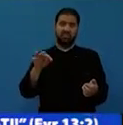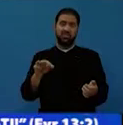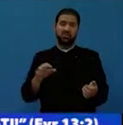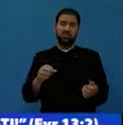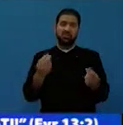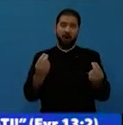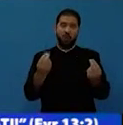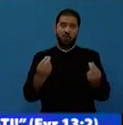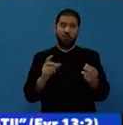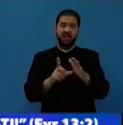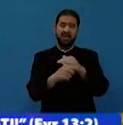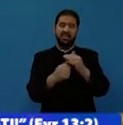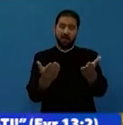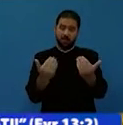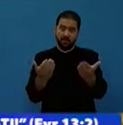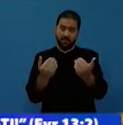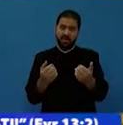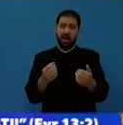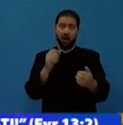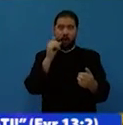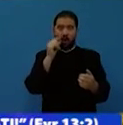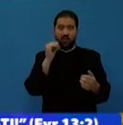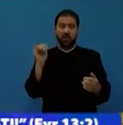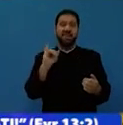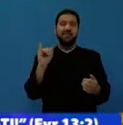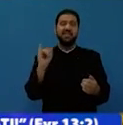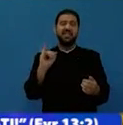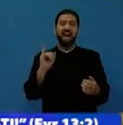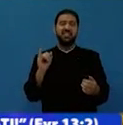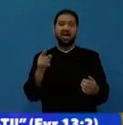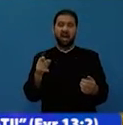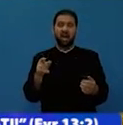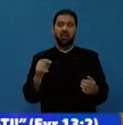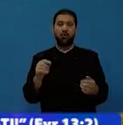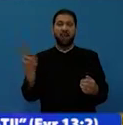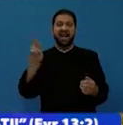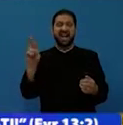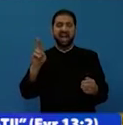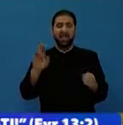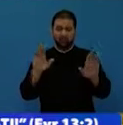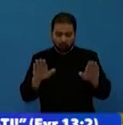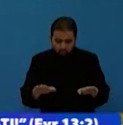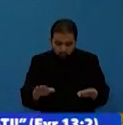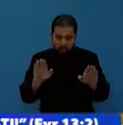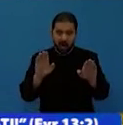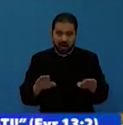primirea străinilor sau unui străin a căror sau a cărui religie ți este ostilă la modul